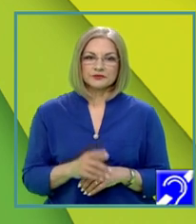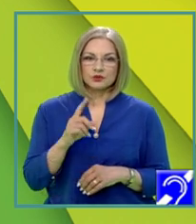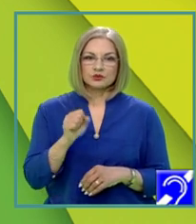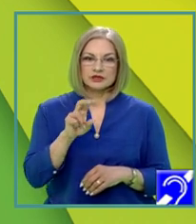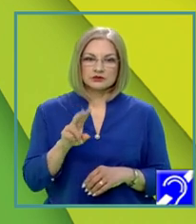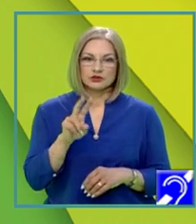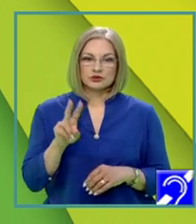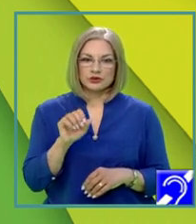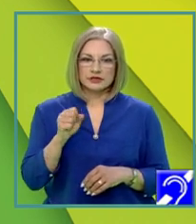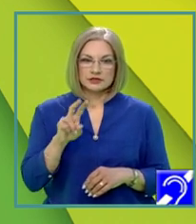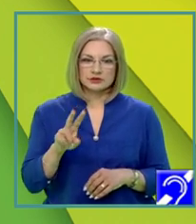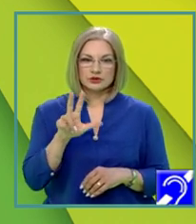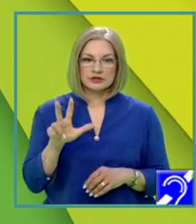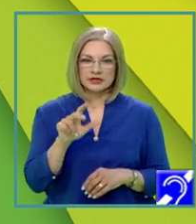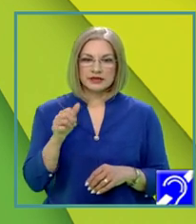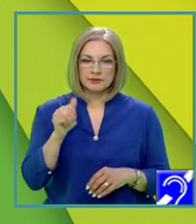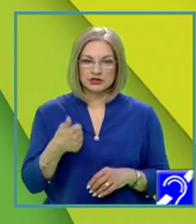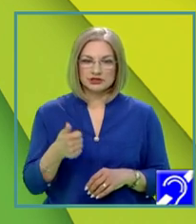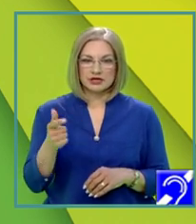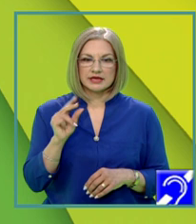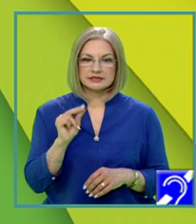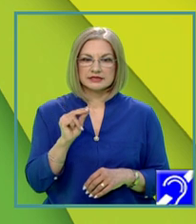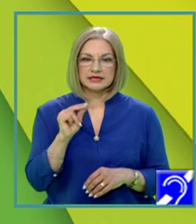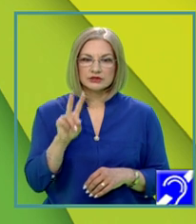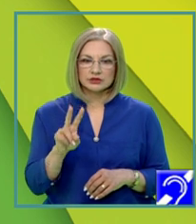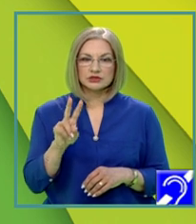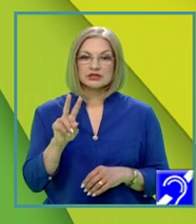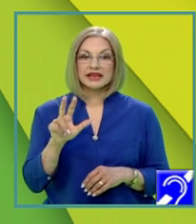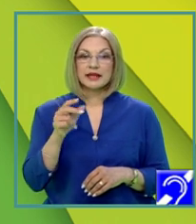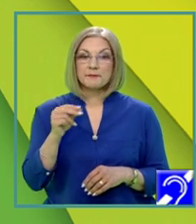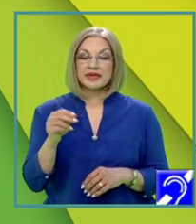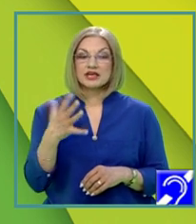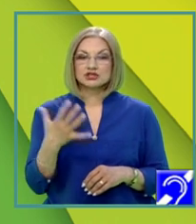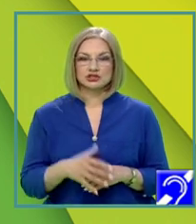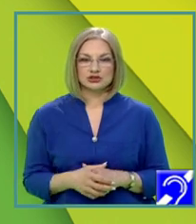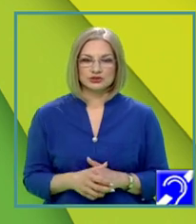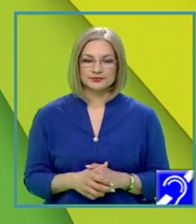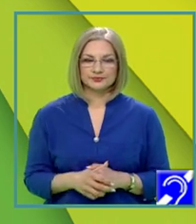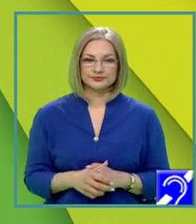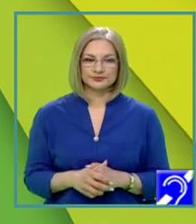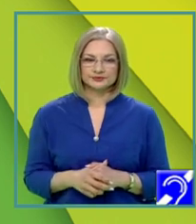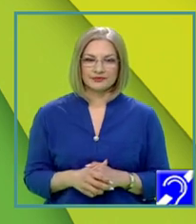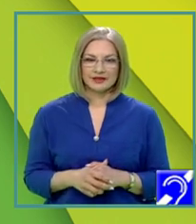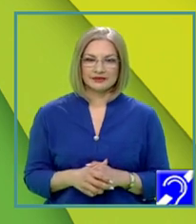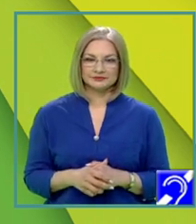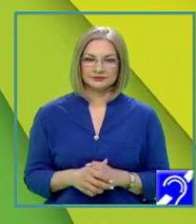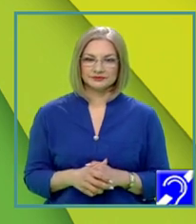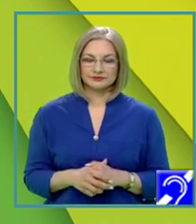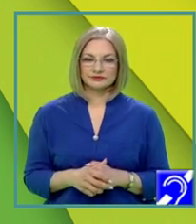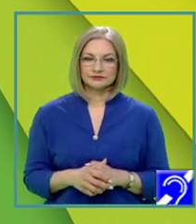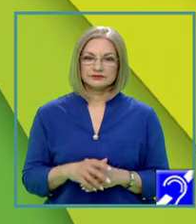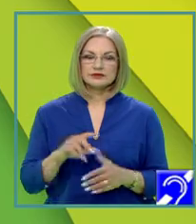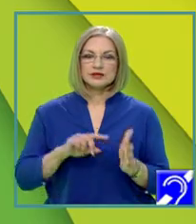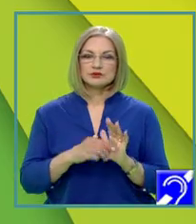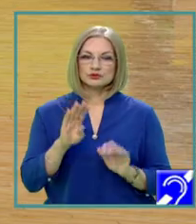șase trei S2 E3 pe cinci observand ca amplasa Cei cinci electroni pe ultimul strat lasă